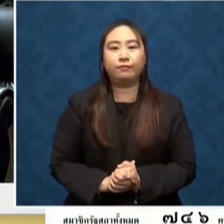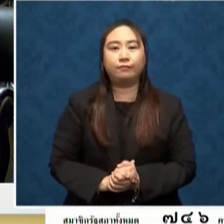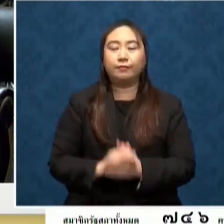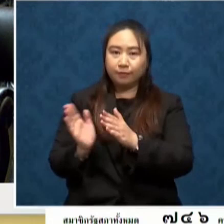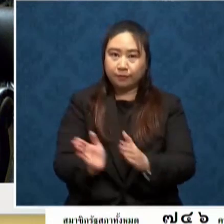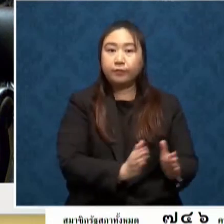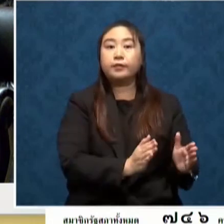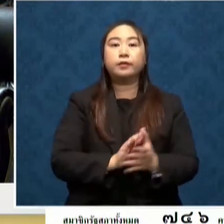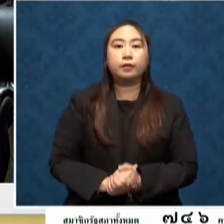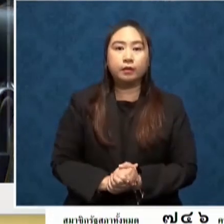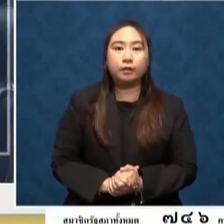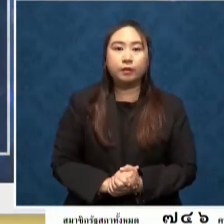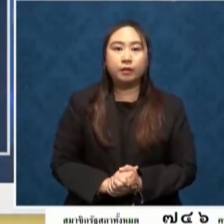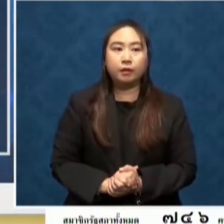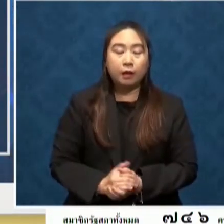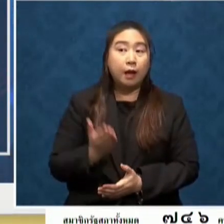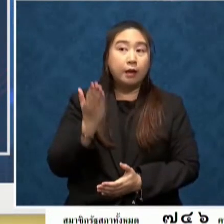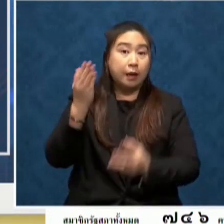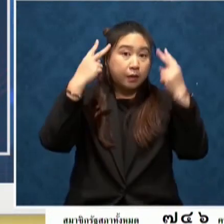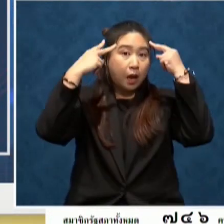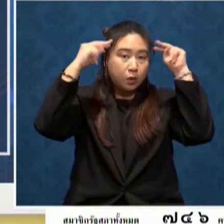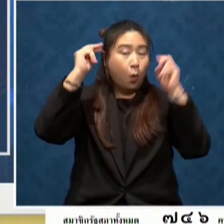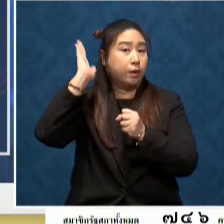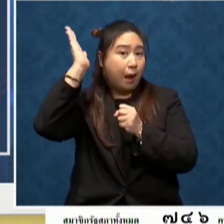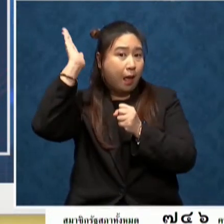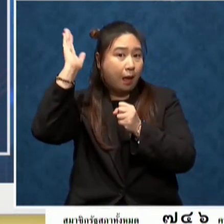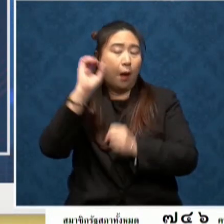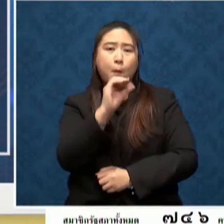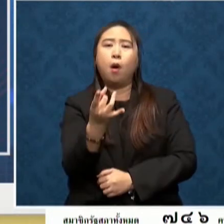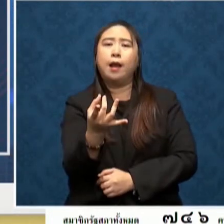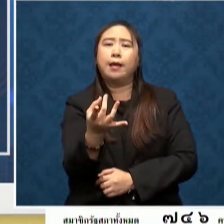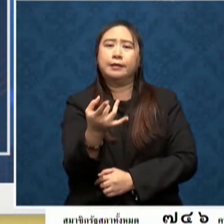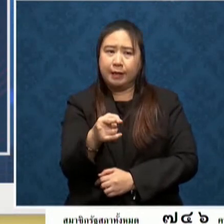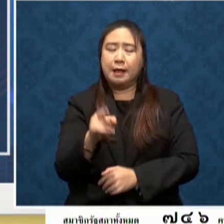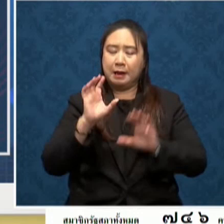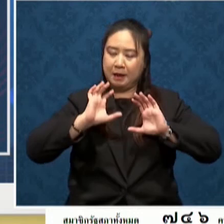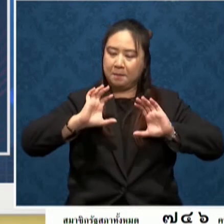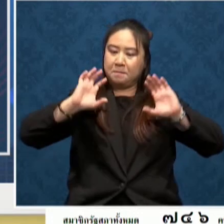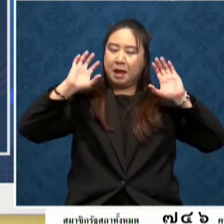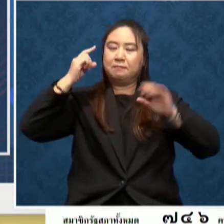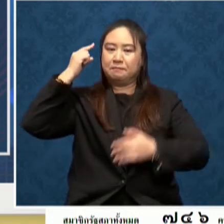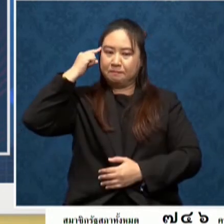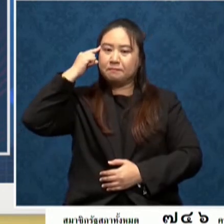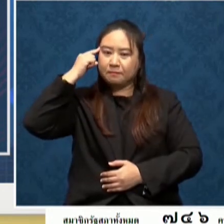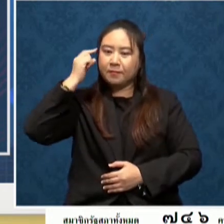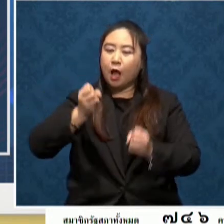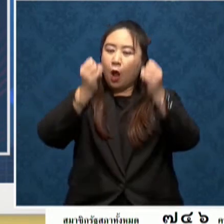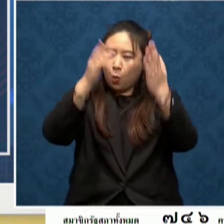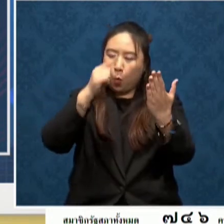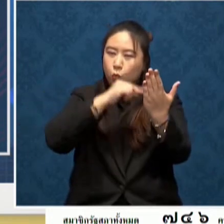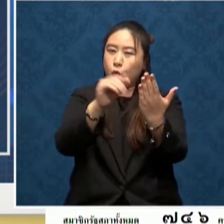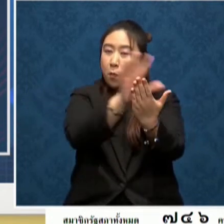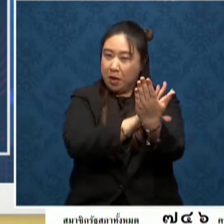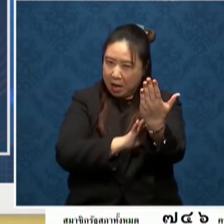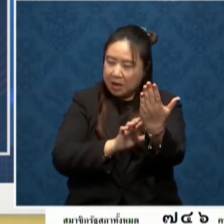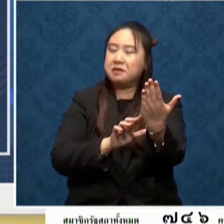อัต่มาที่น่ rectangว่าัฐบาลจะให้ความสำคัญต่ความมคุณภาขนครู่ทประเทษโอโห